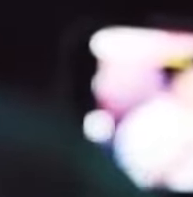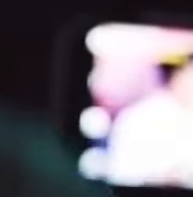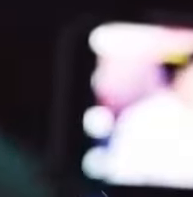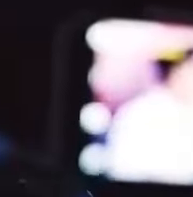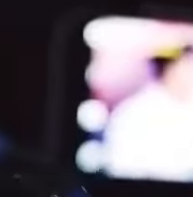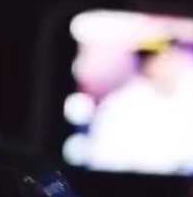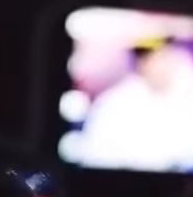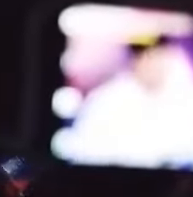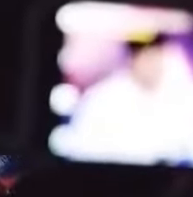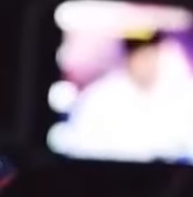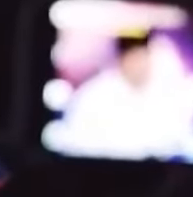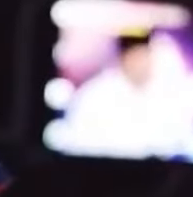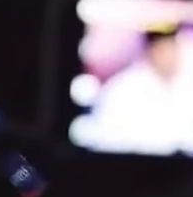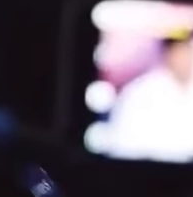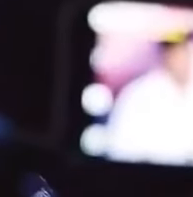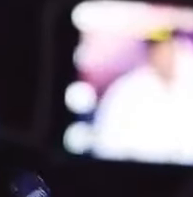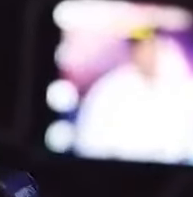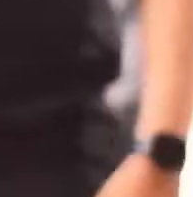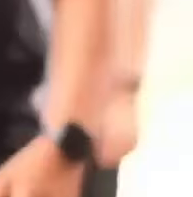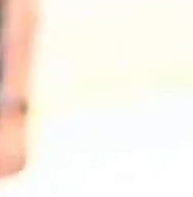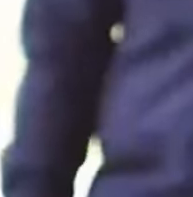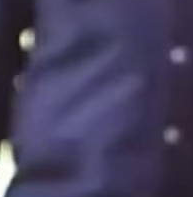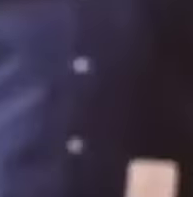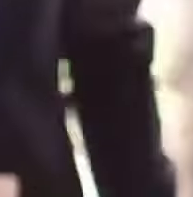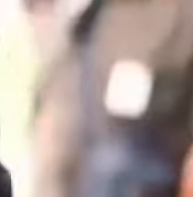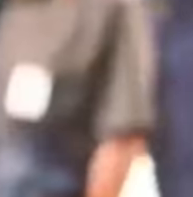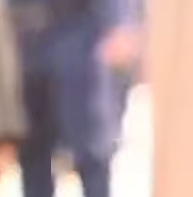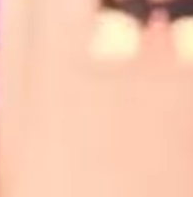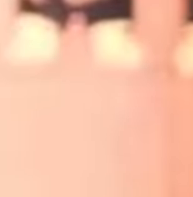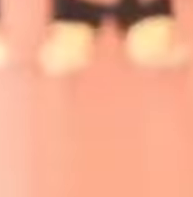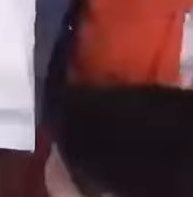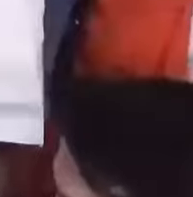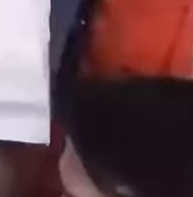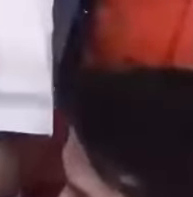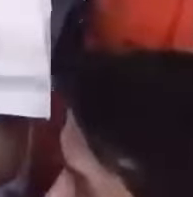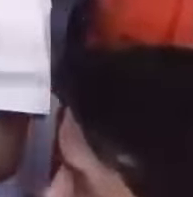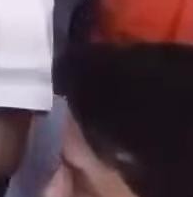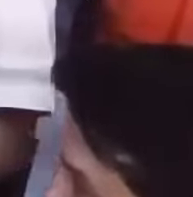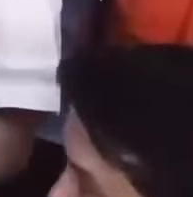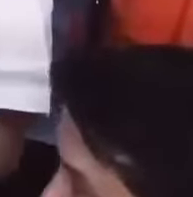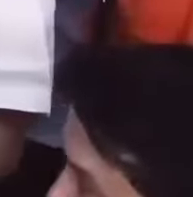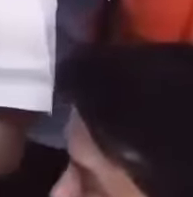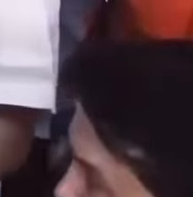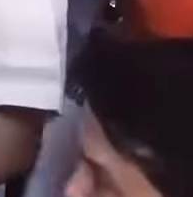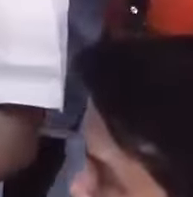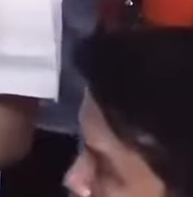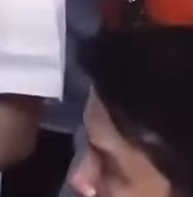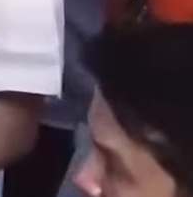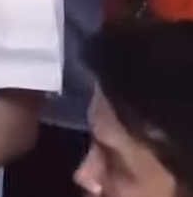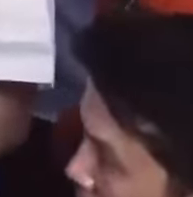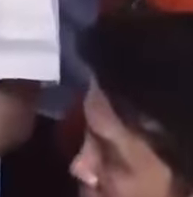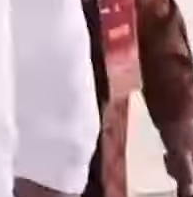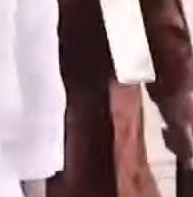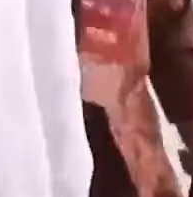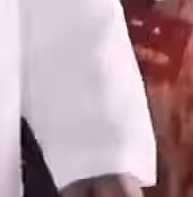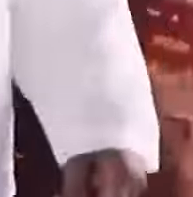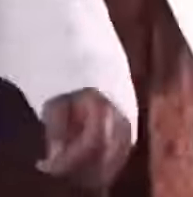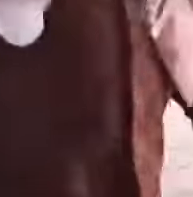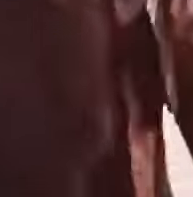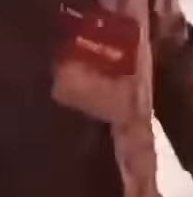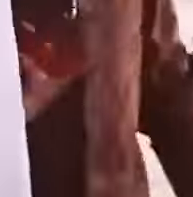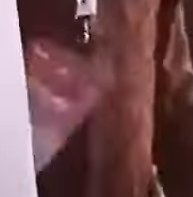Barat. Debat ini bukan hanya ajang adu argumen, tetapi juga ruang bagi kita untuk melihat siapa yang